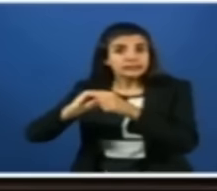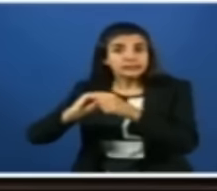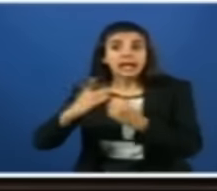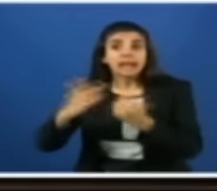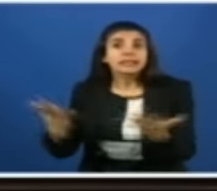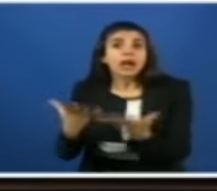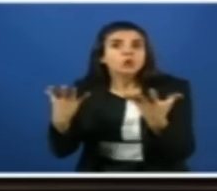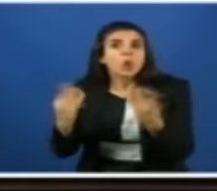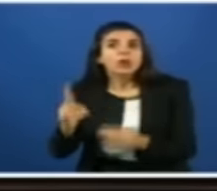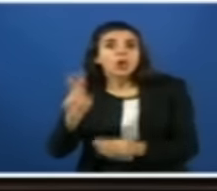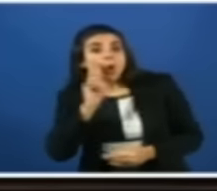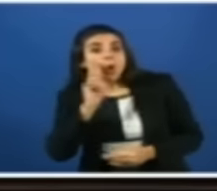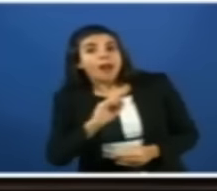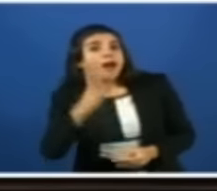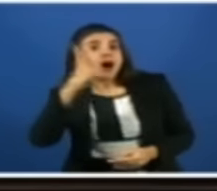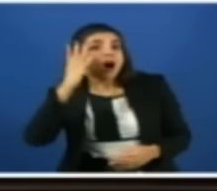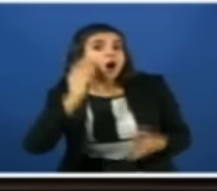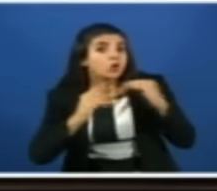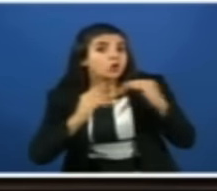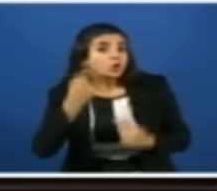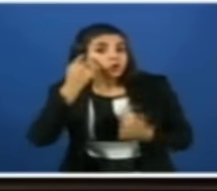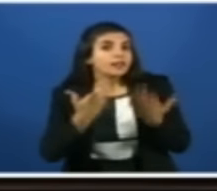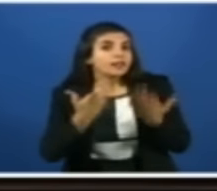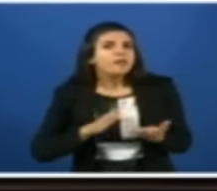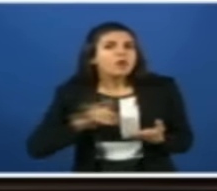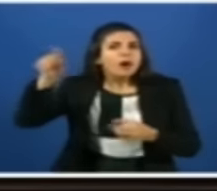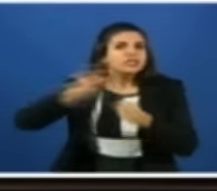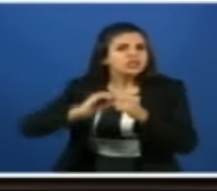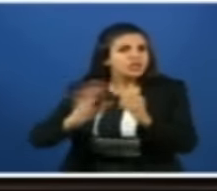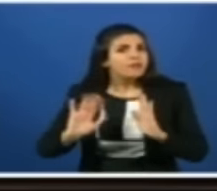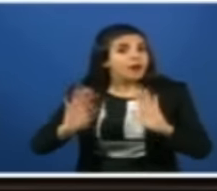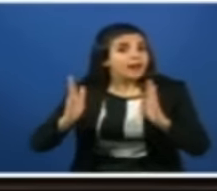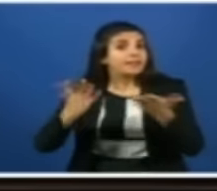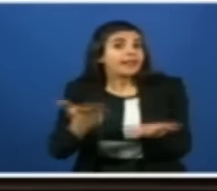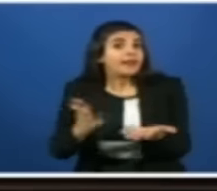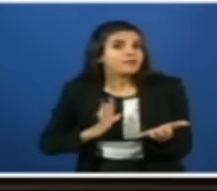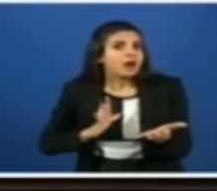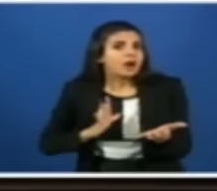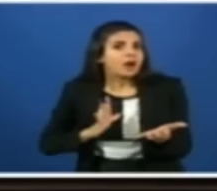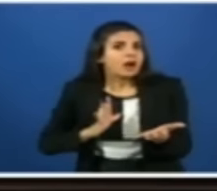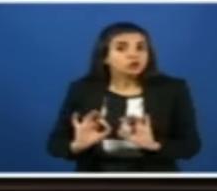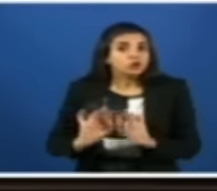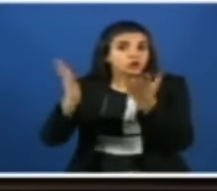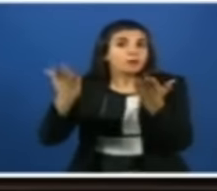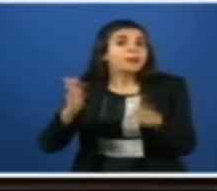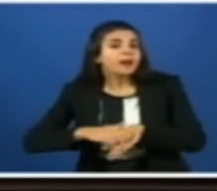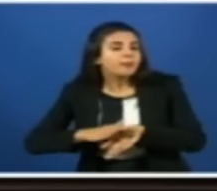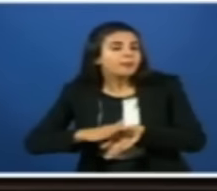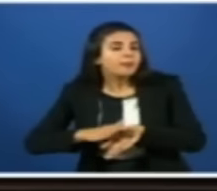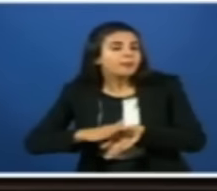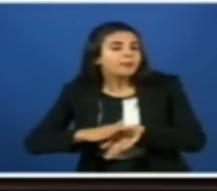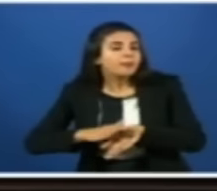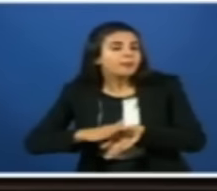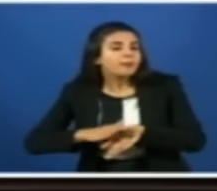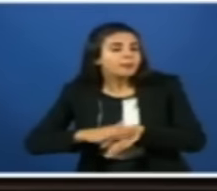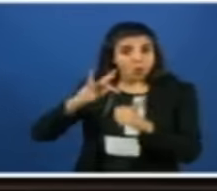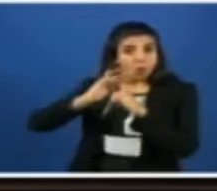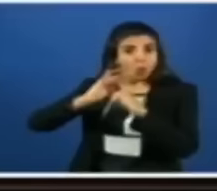nasıl algılandığı ve oradaki faaliyetlerin nasıl ülkelerine